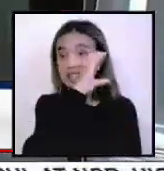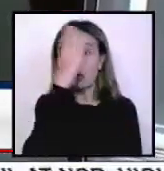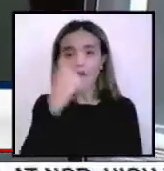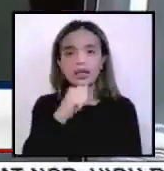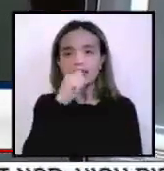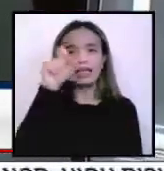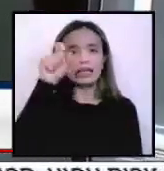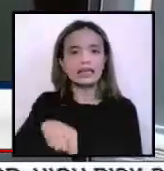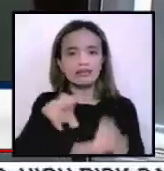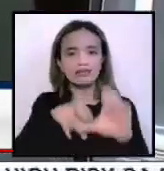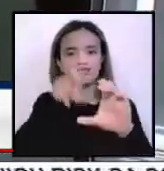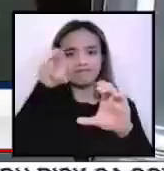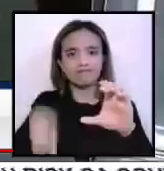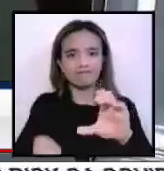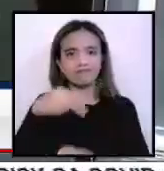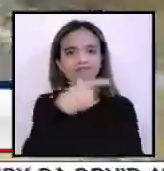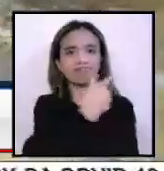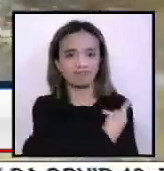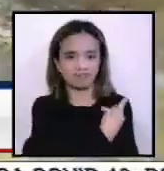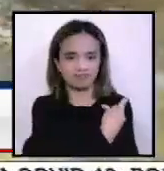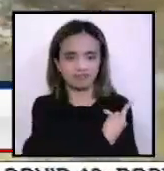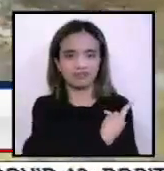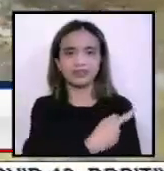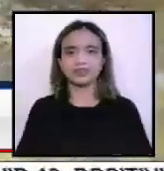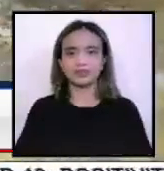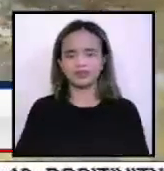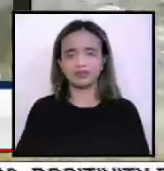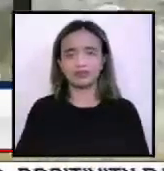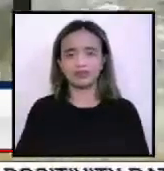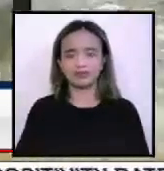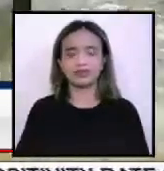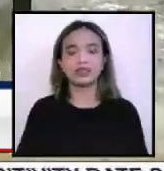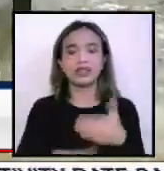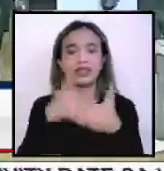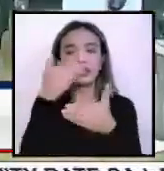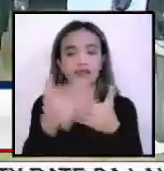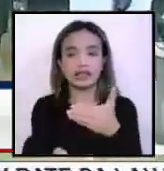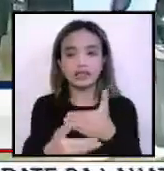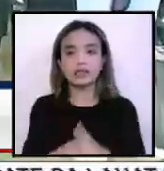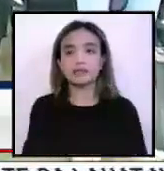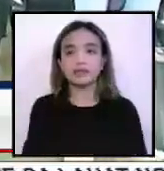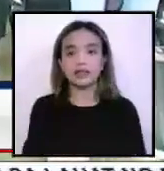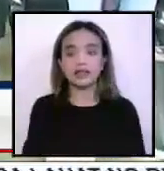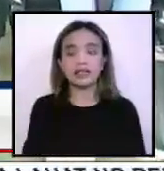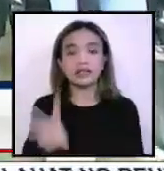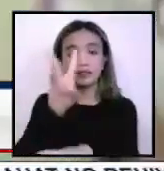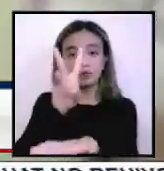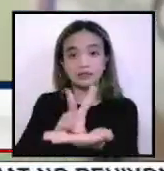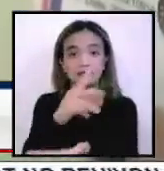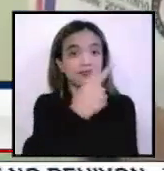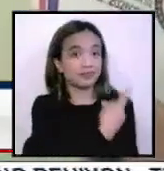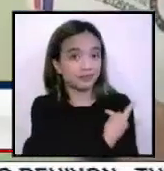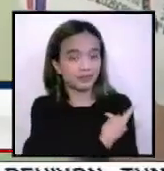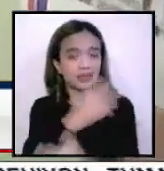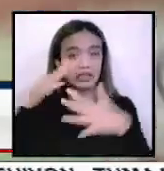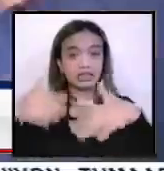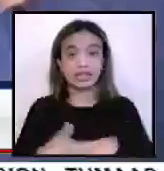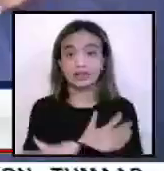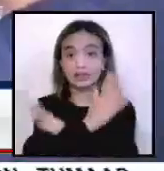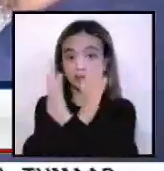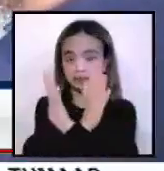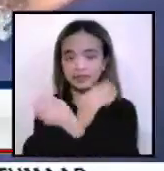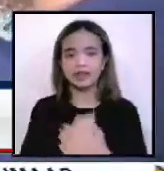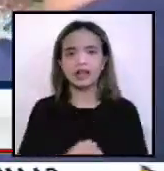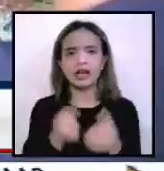sa sasakyan ang babakunahan. Samantalang sa isa pang vaccination site sa Barrio Obrero, Davao City, mas marami